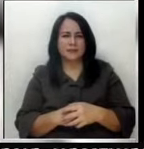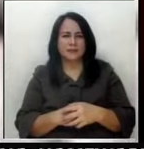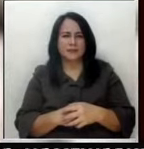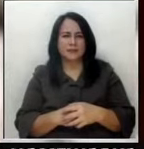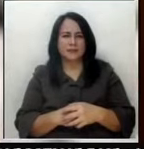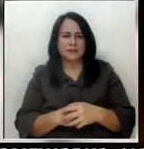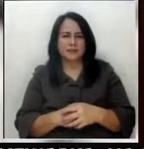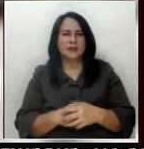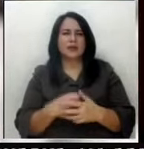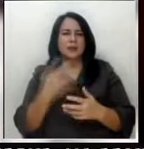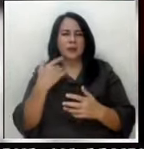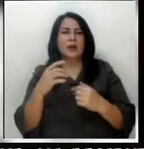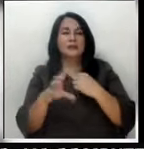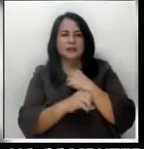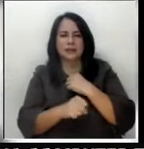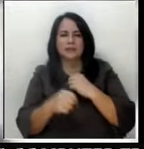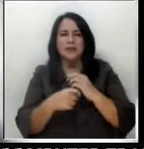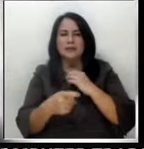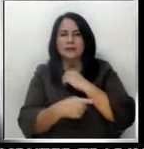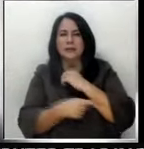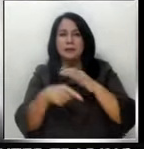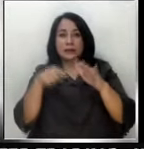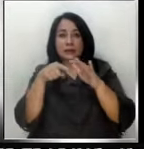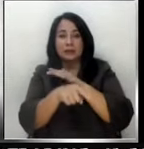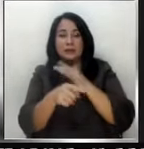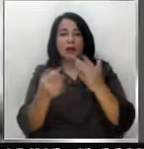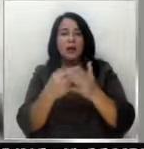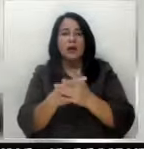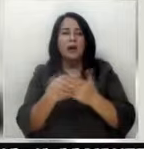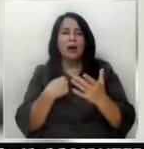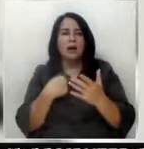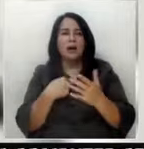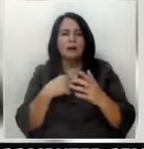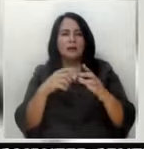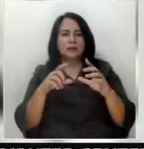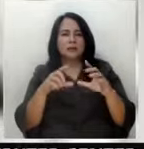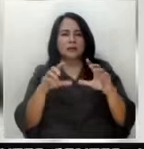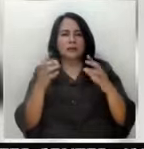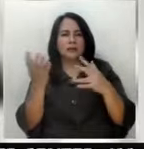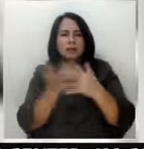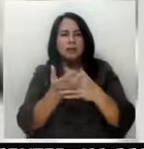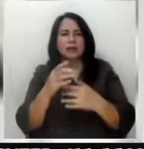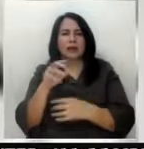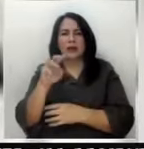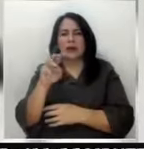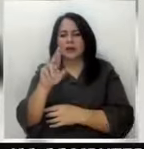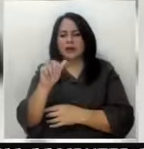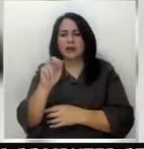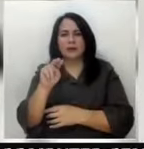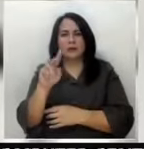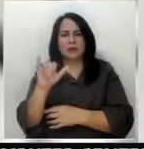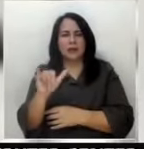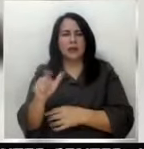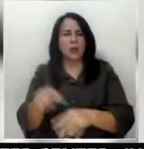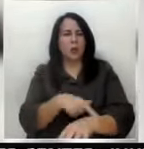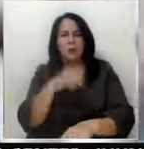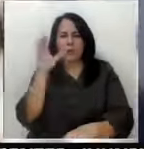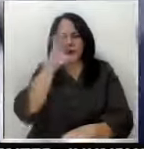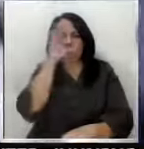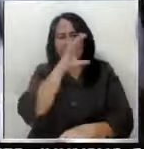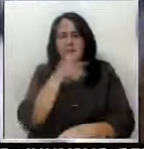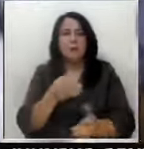Kasong theft at attempted homicide naman ang kinakaharap ng suspect na si Randy Maiso na matagal nang tinutugis ng Bacoor